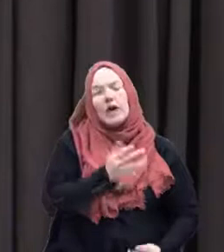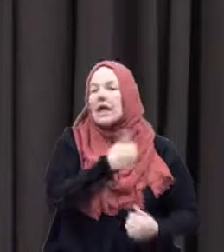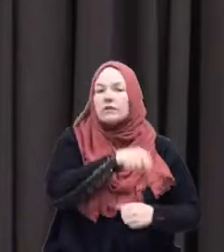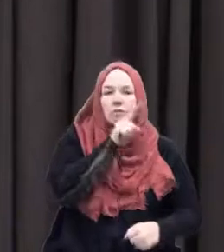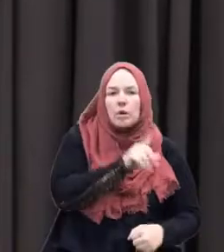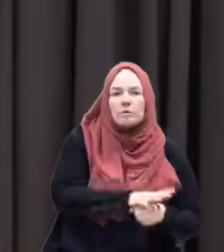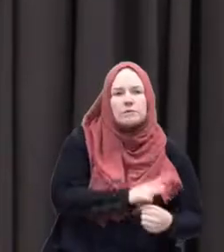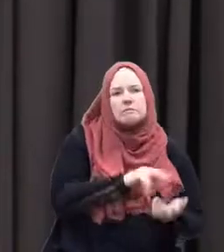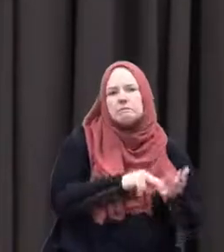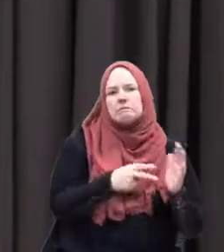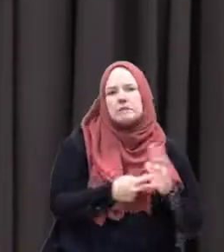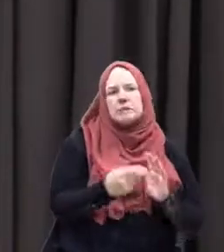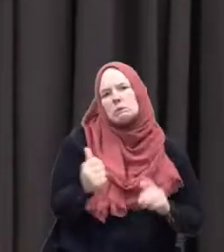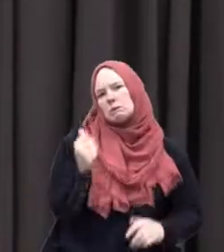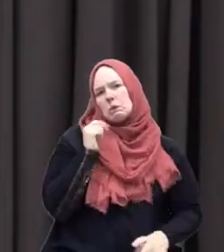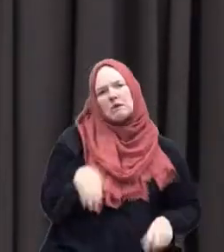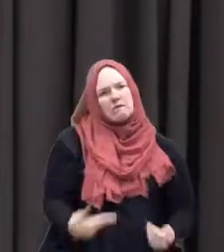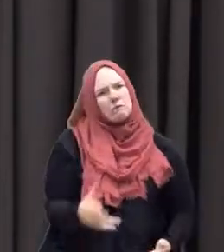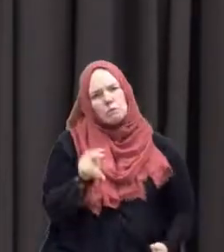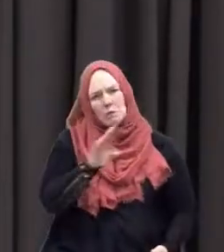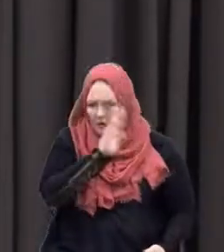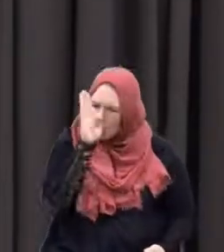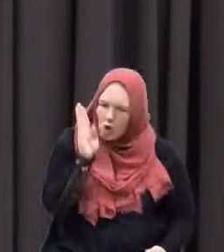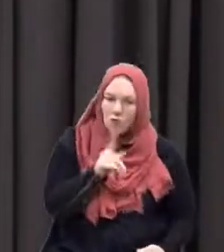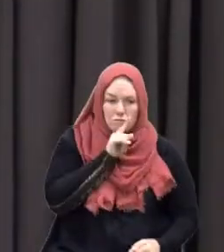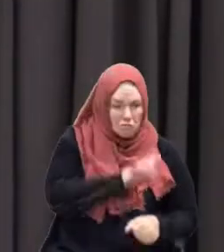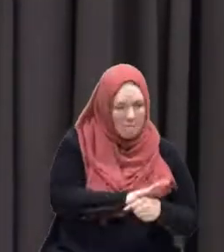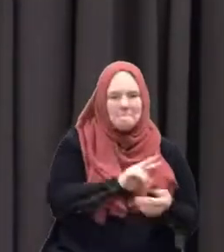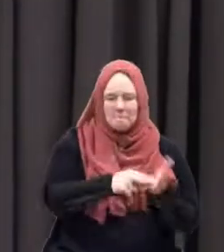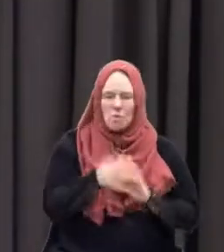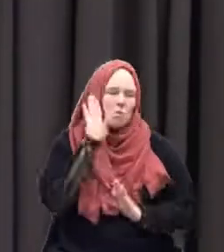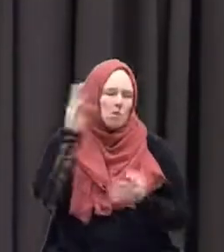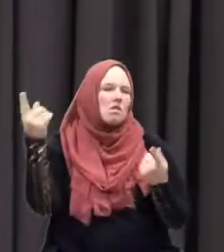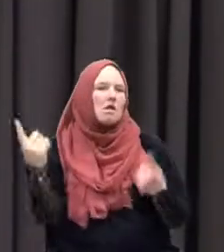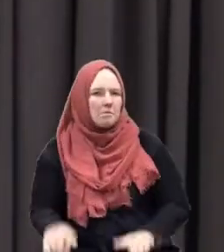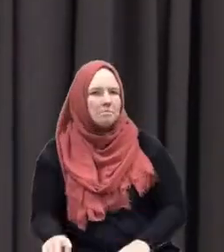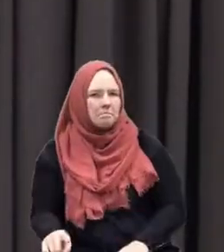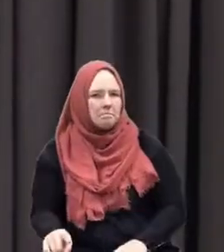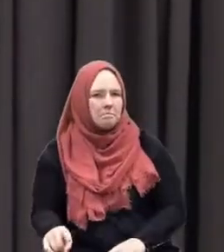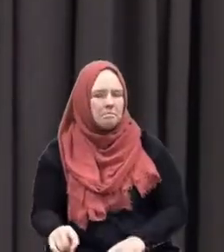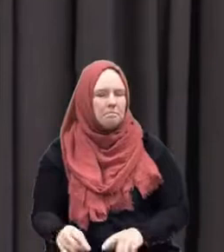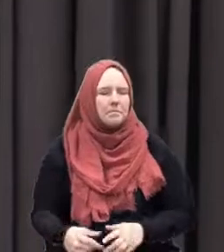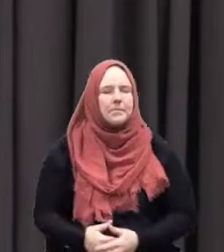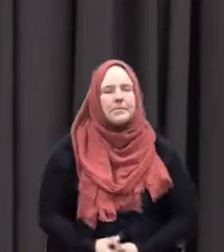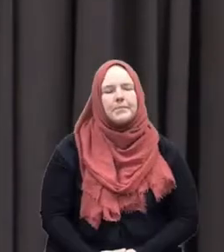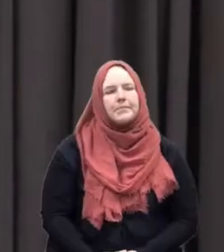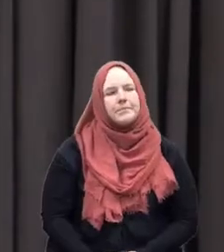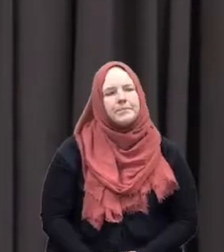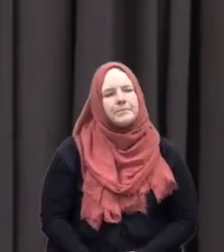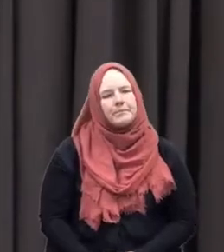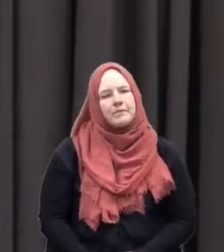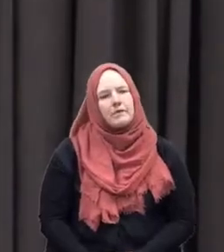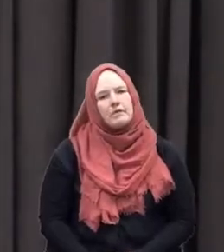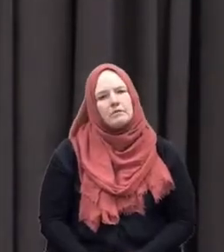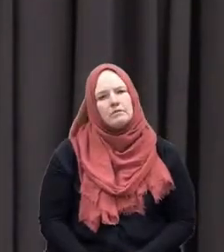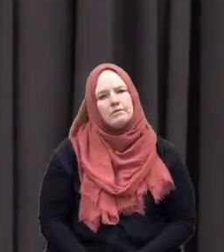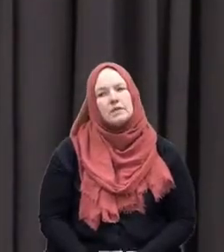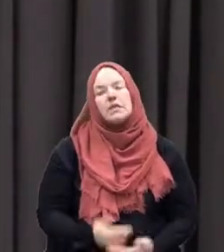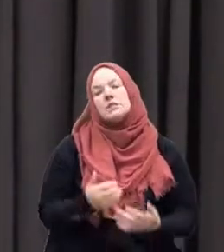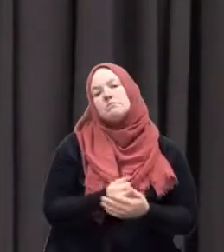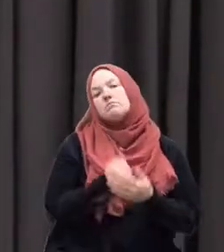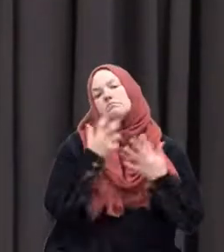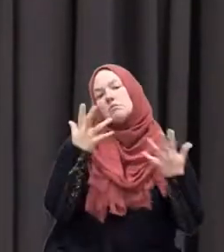never reneged on any of His promises. وَمَنْ أَصْدَقُ مِنَ اللَّهِ حَدِيثًا وَمَنْ أَصْدَقُ مِنَ اللَّهِ